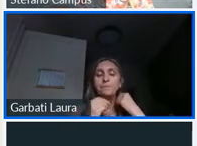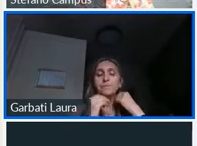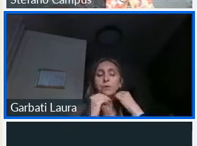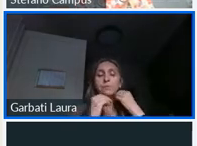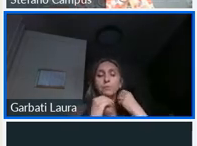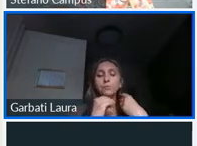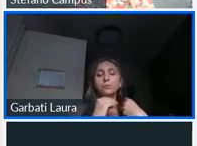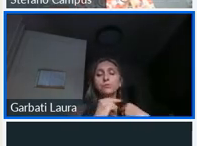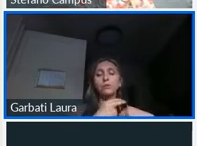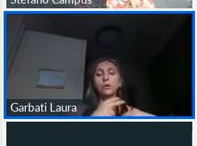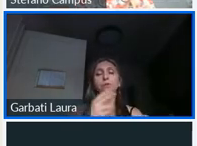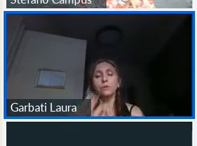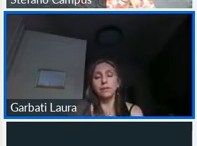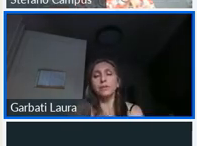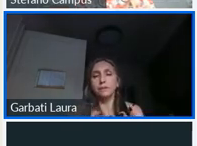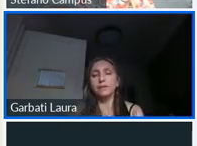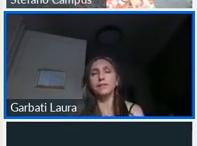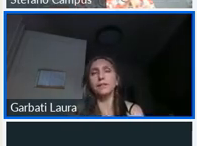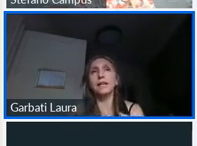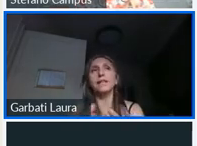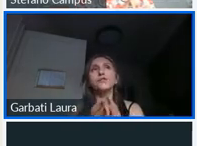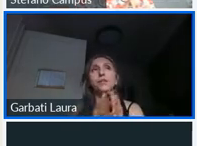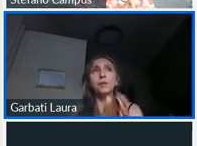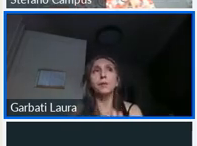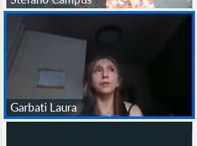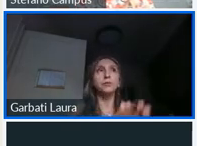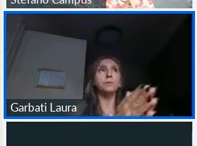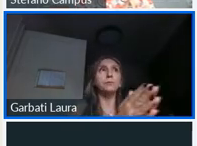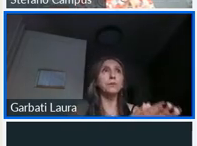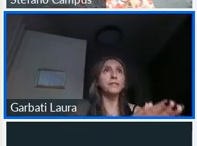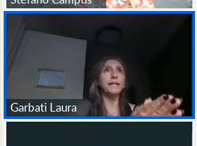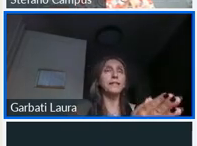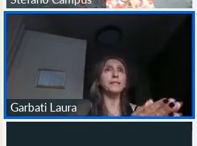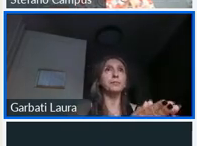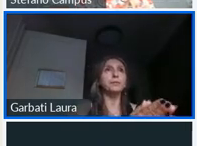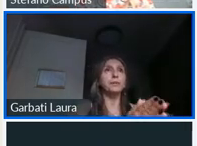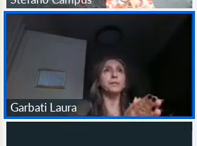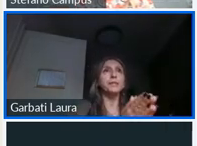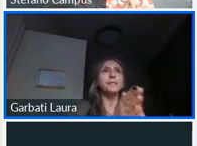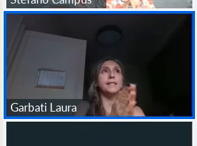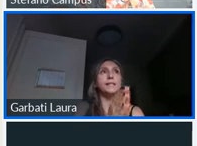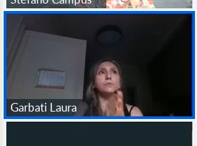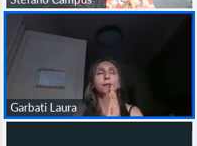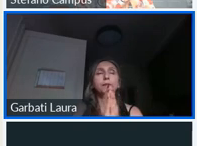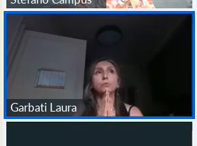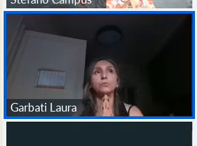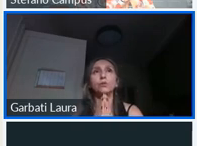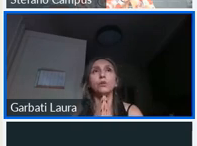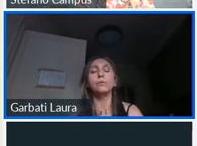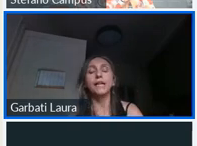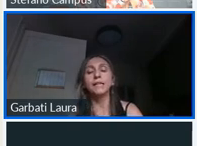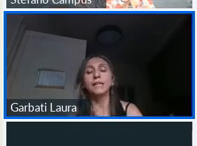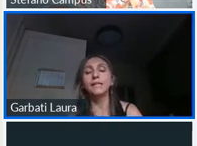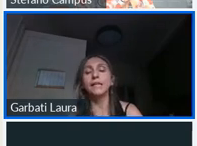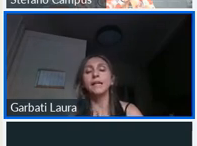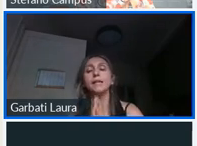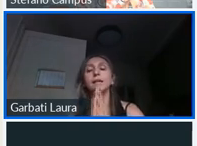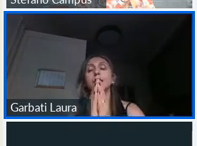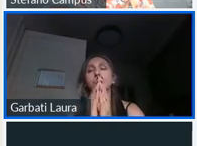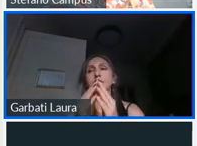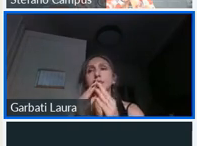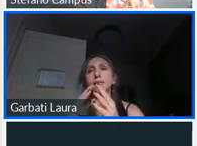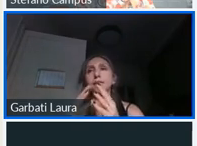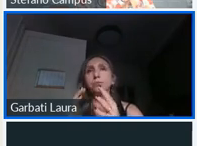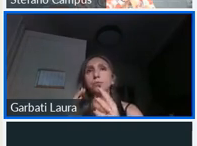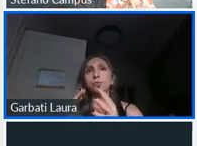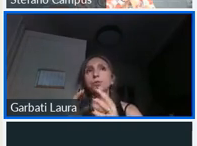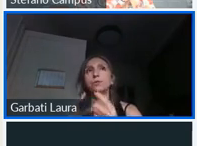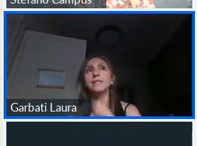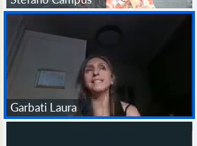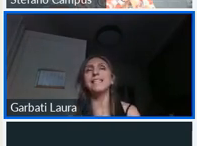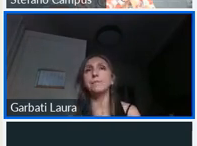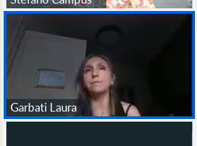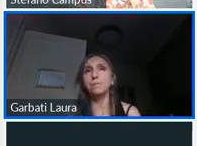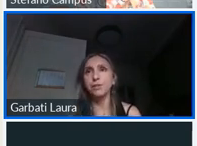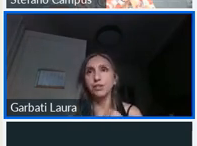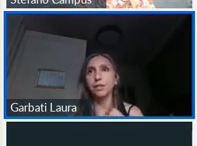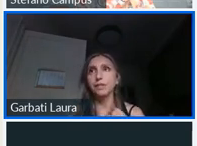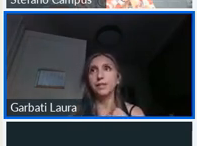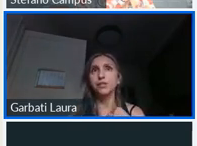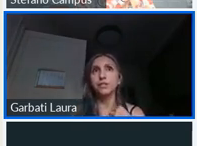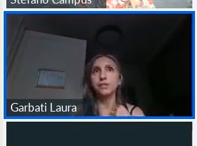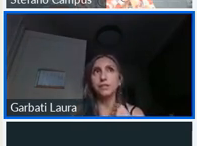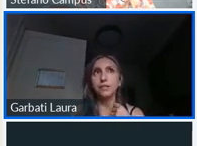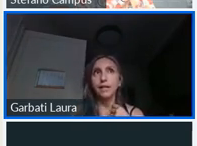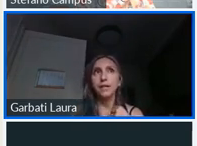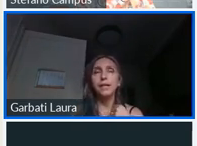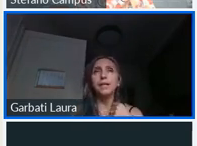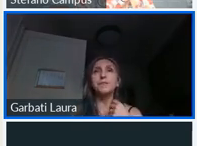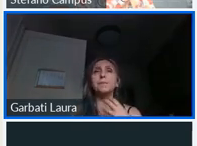l'attribution. Un punto di ragionamento importante potrebbe essere soprattutto come rendere questa attribution